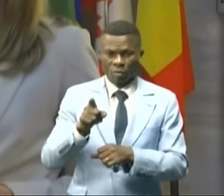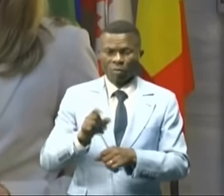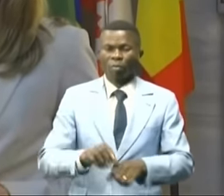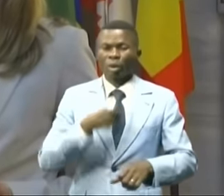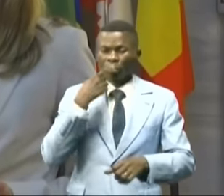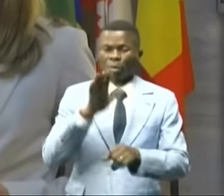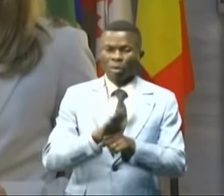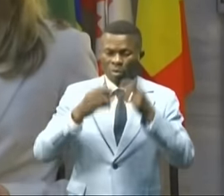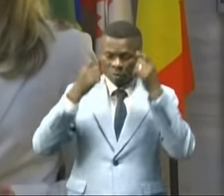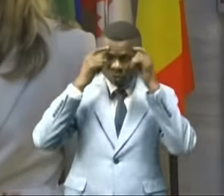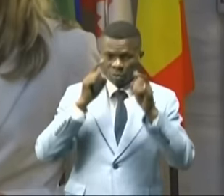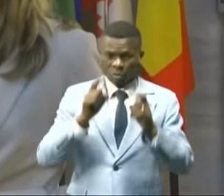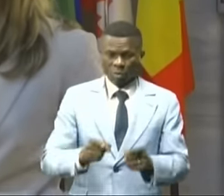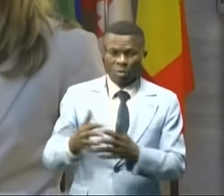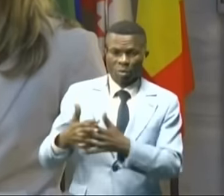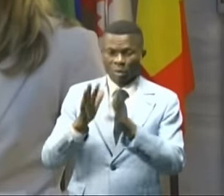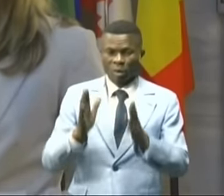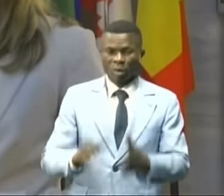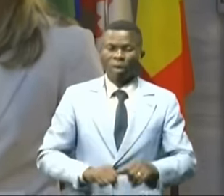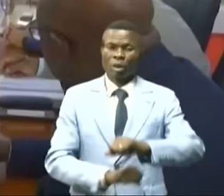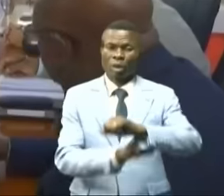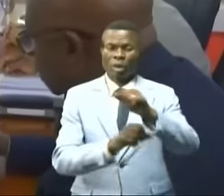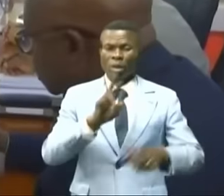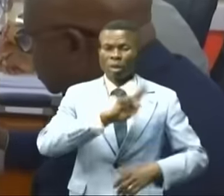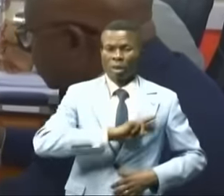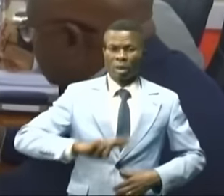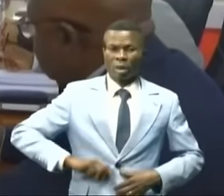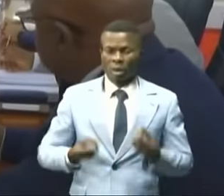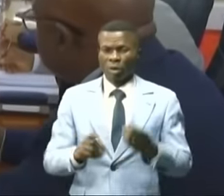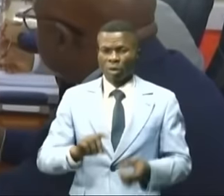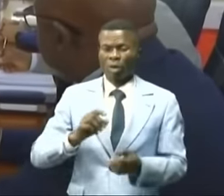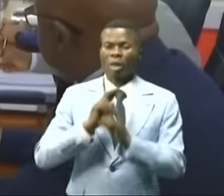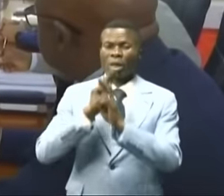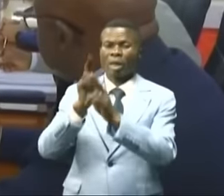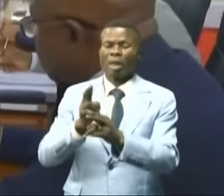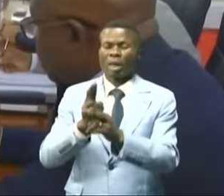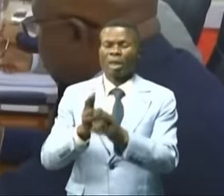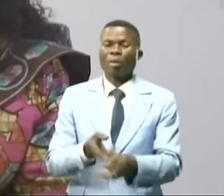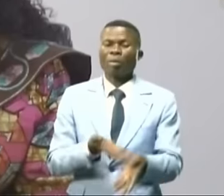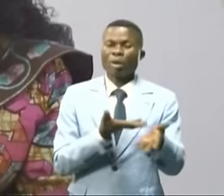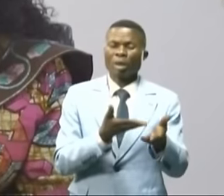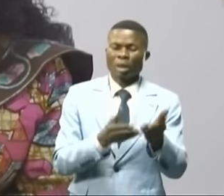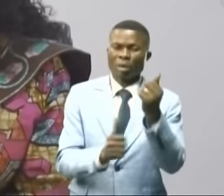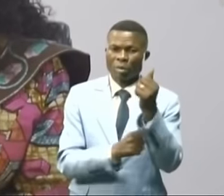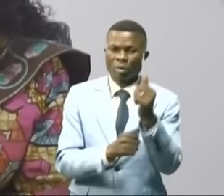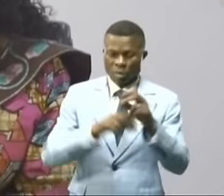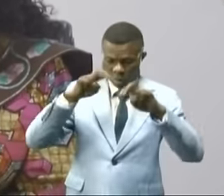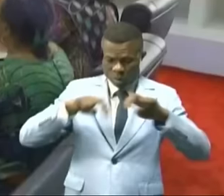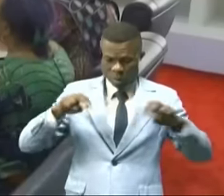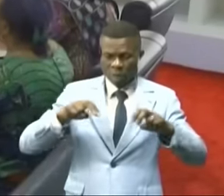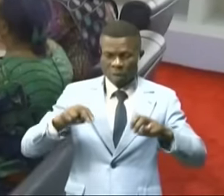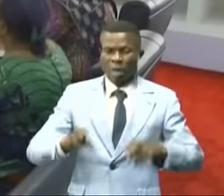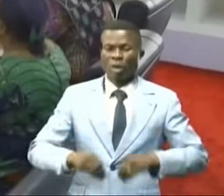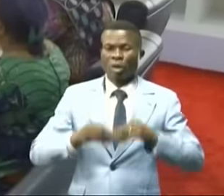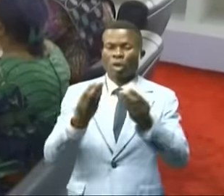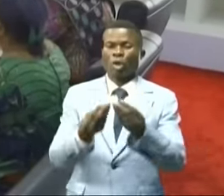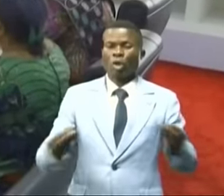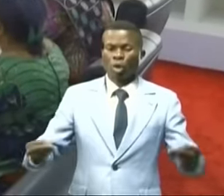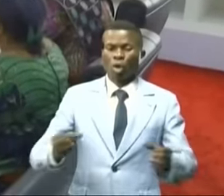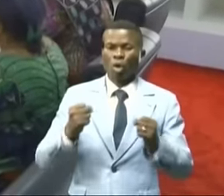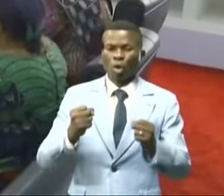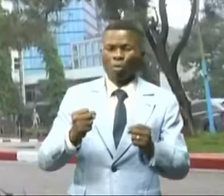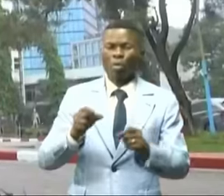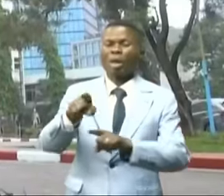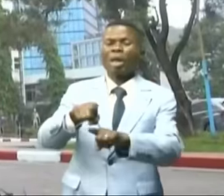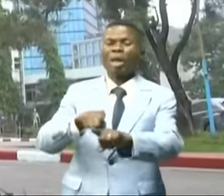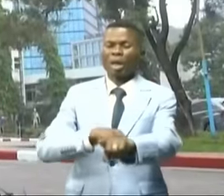la détermination de l'OIM à accompagner la RDC dans la réponse humanitaire, mais aussi dans la recherche et la mise en œuvre des solutions à moyen et long